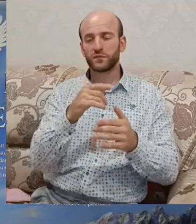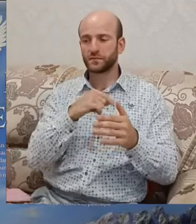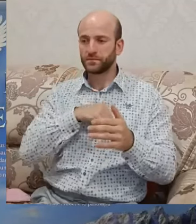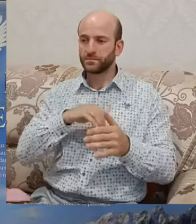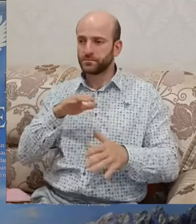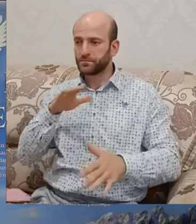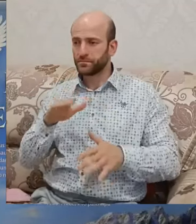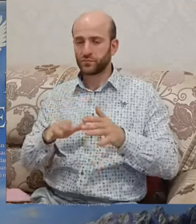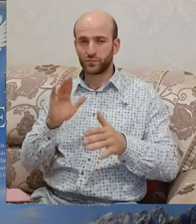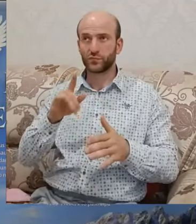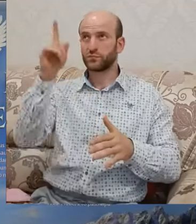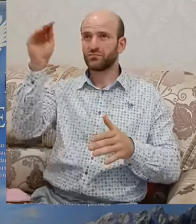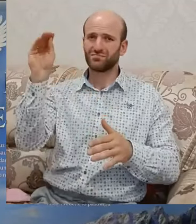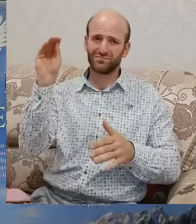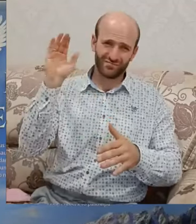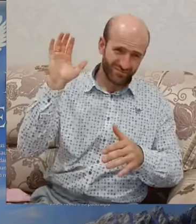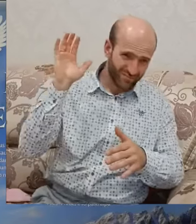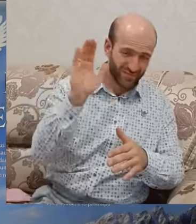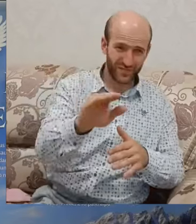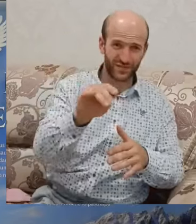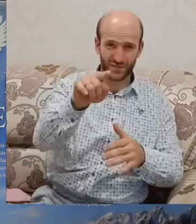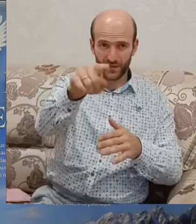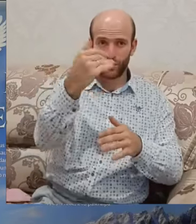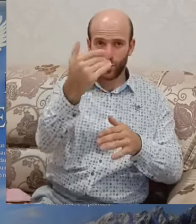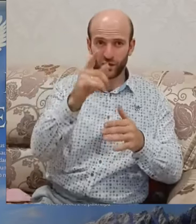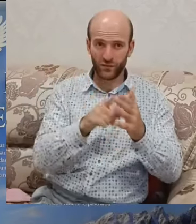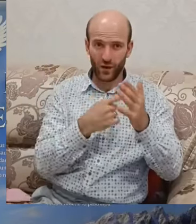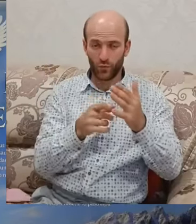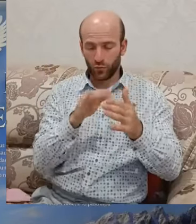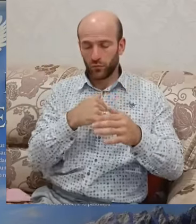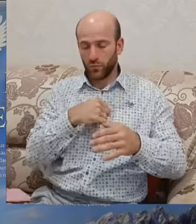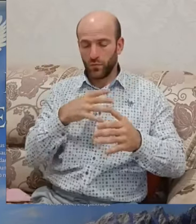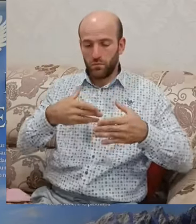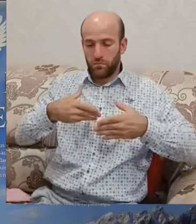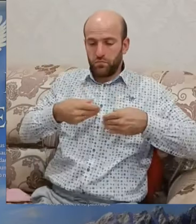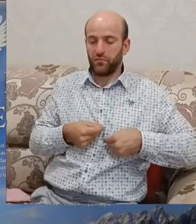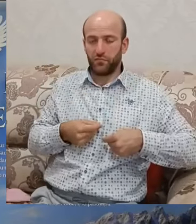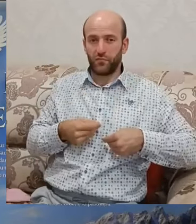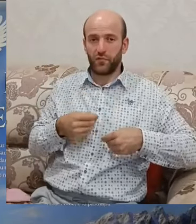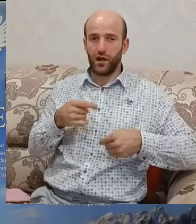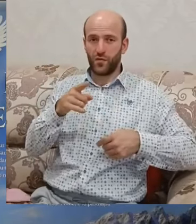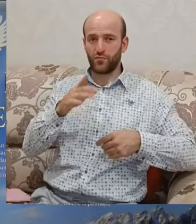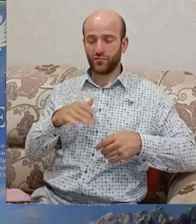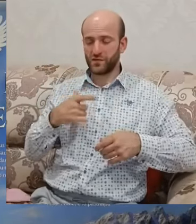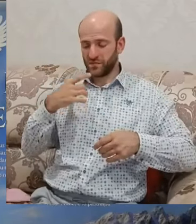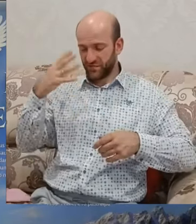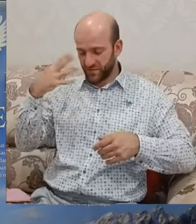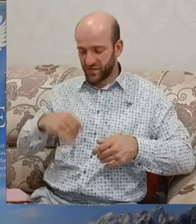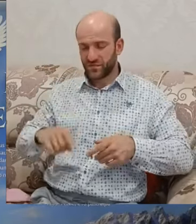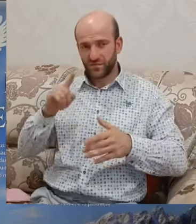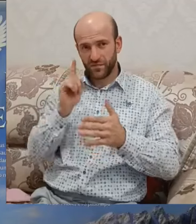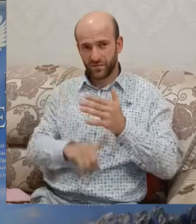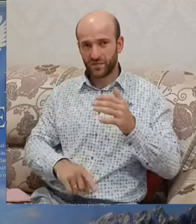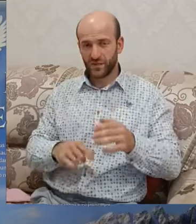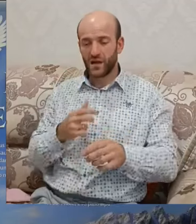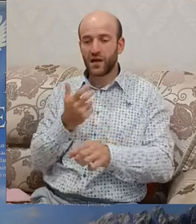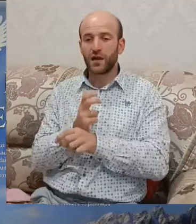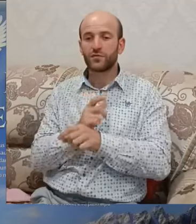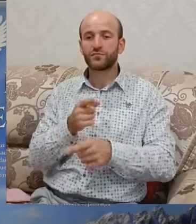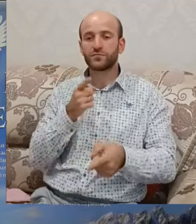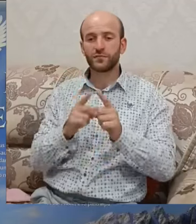tarnavimo atmosfera. Это атмосфера служения. Yra dvasinė kova. Это духовная битва. Tarnavime, kad žodis